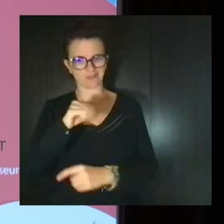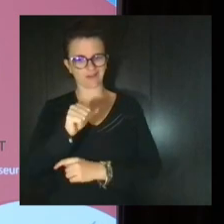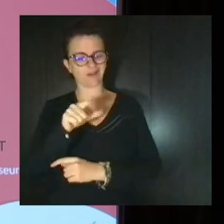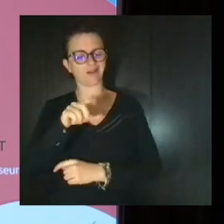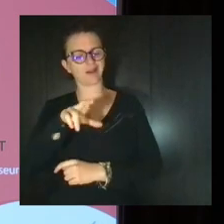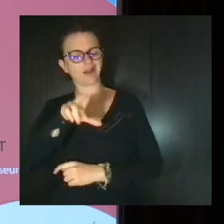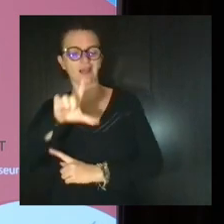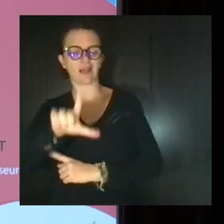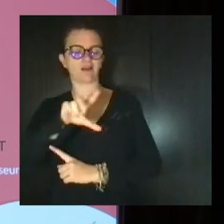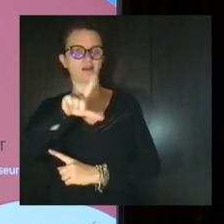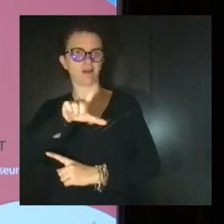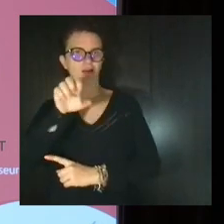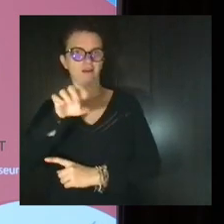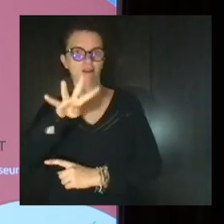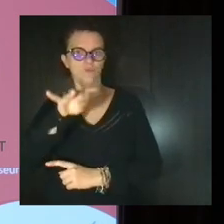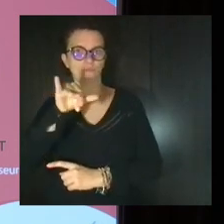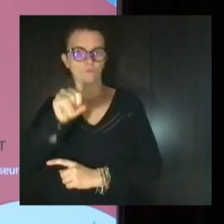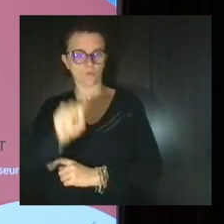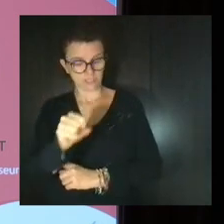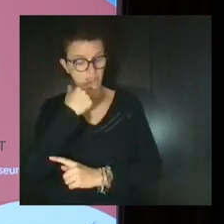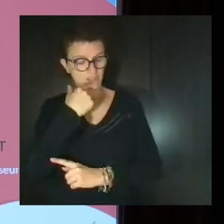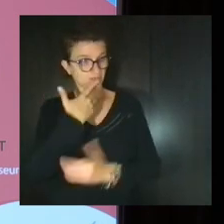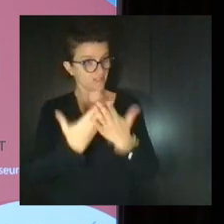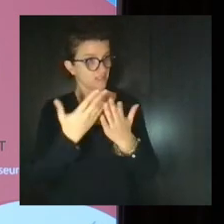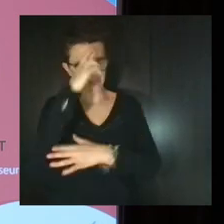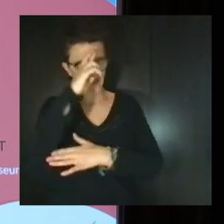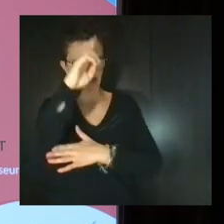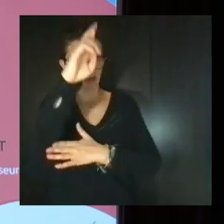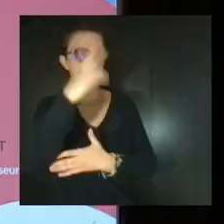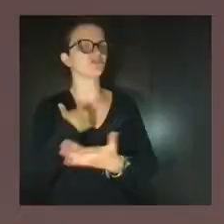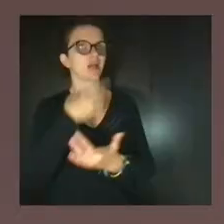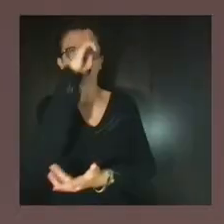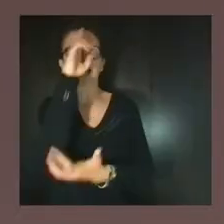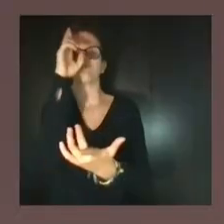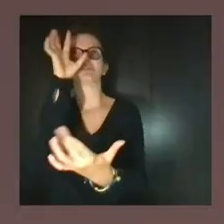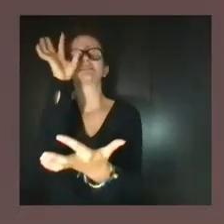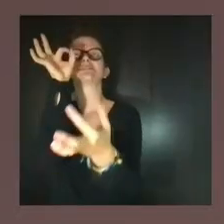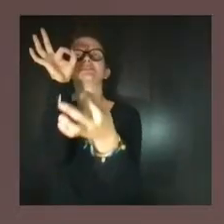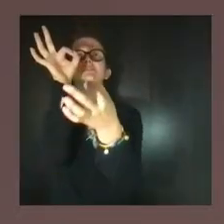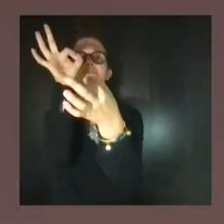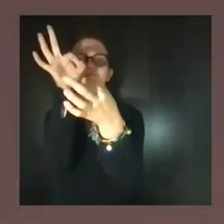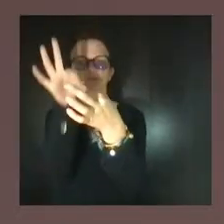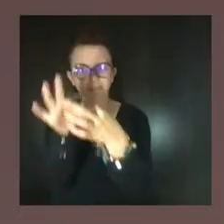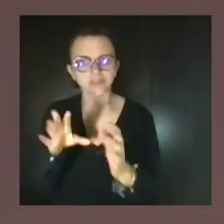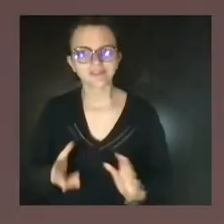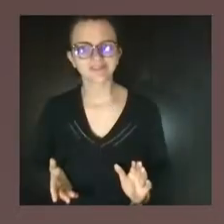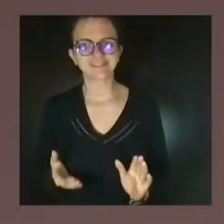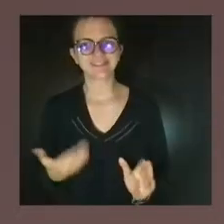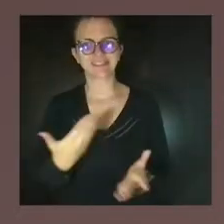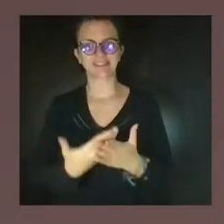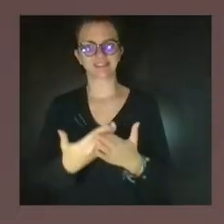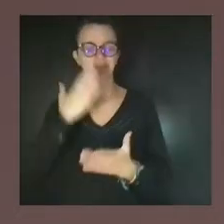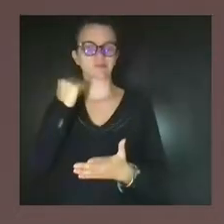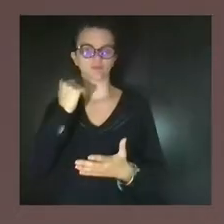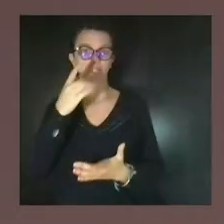c'est mon rêve m'a guidé vers ses performances. Et c'est pour ça que souvent, je parle aux gens, je dis, pourquoi l'athlétisme ?